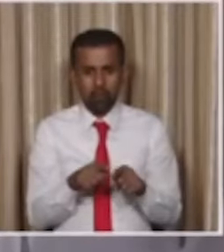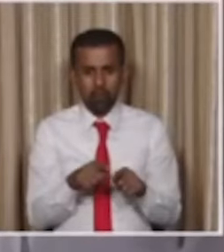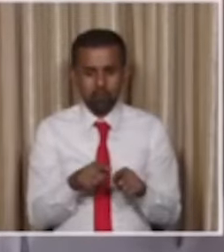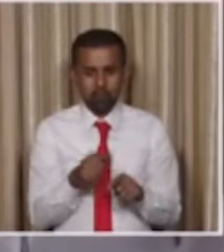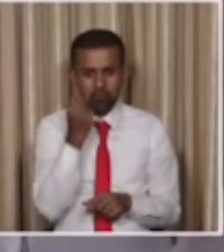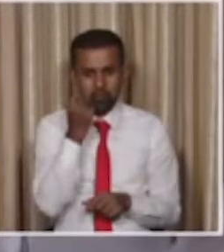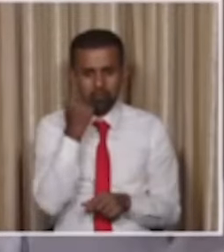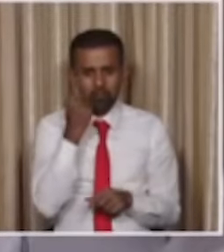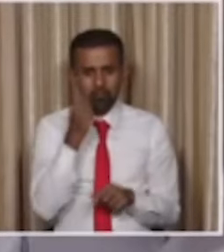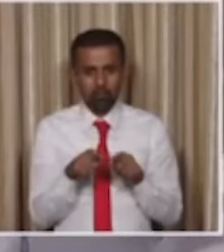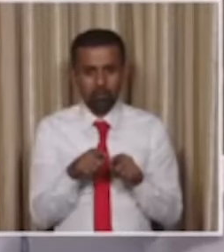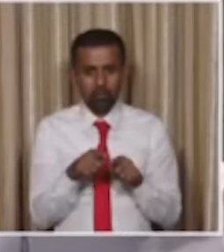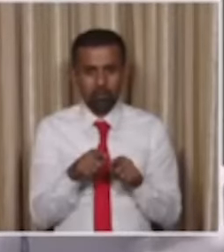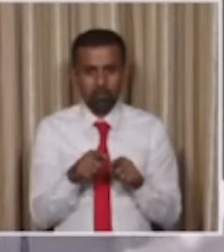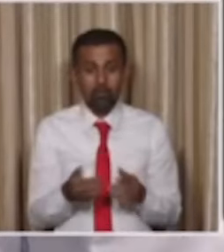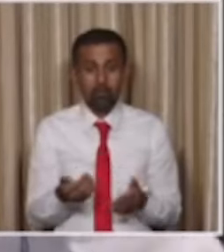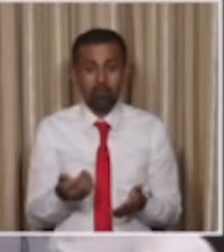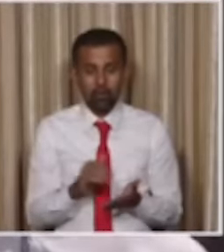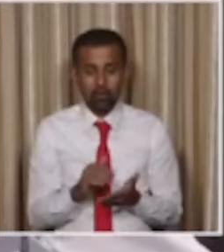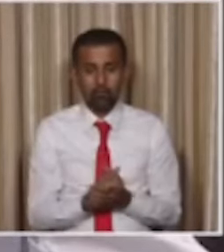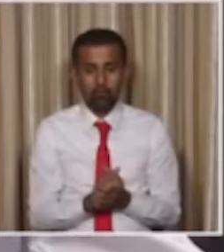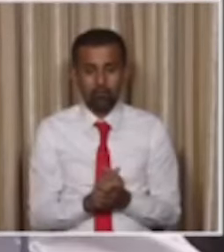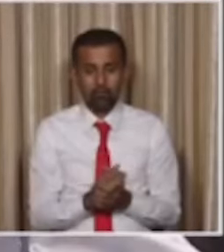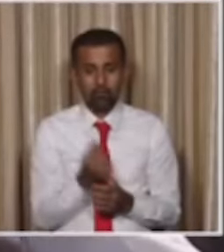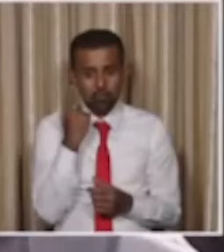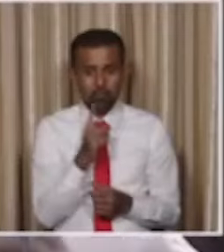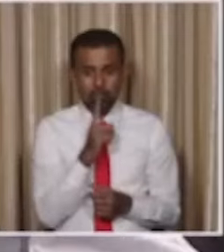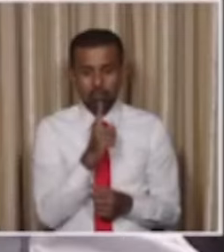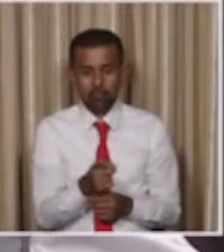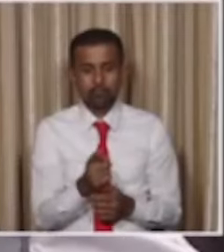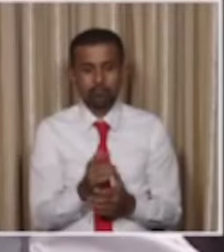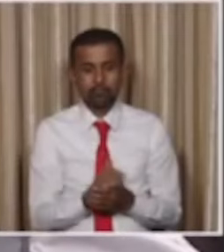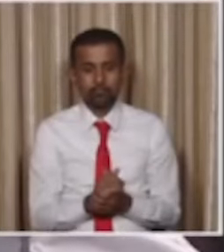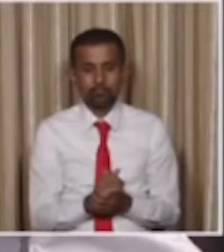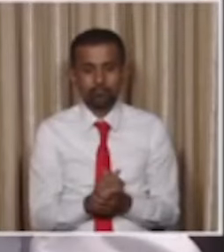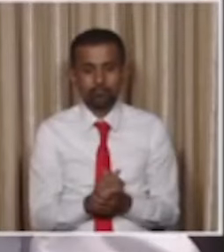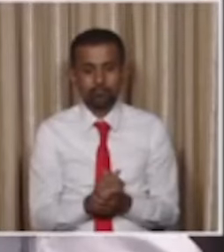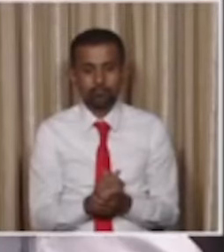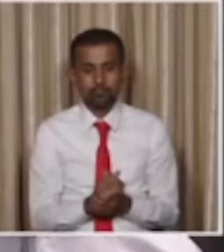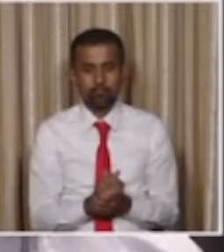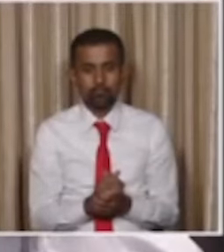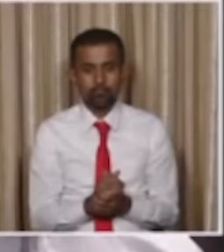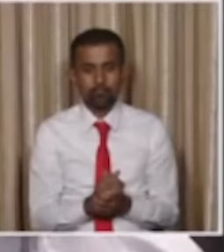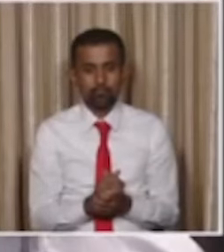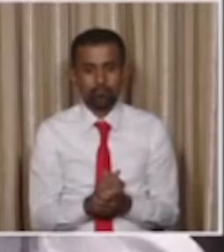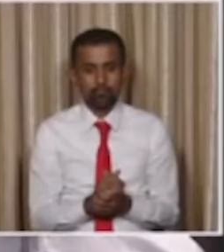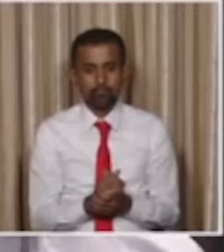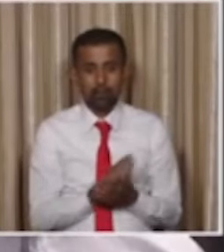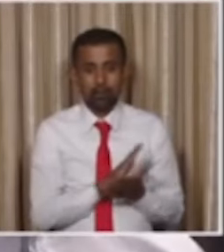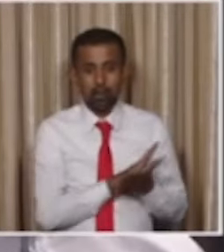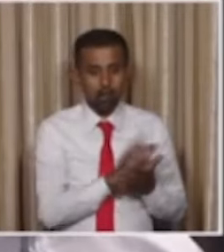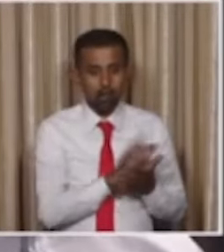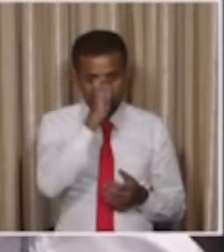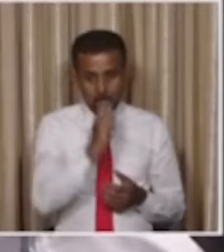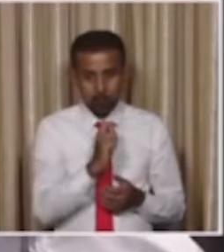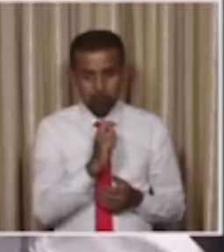මතය නිසා මේක රෙකෝඩ් පර්පස් මම මේ පොයින්ට් ඔෆ් ඕඩර් එක මතු කරන්නේ ගරු නියෝජ්‍ය කතානායකතුමනි ගරු හර්ෂද සිල්වා